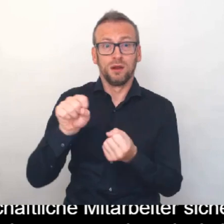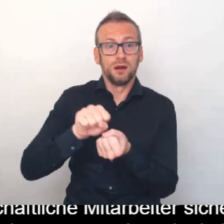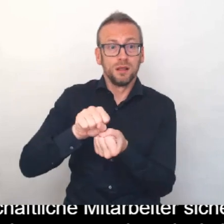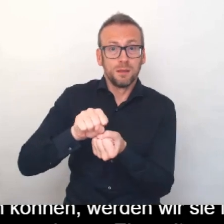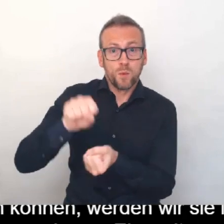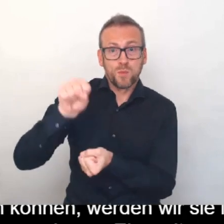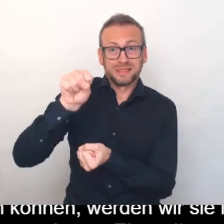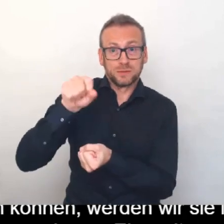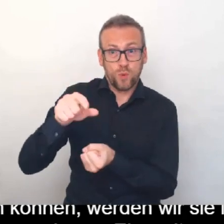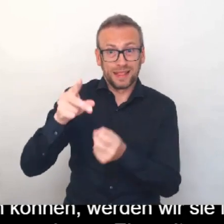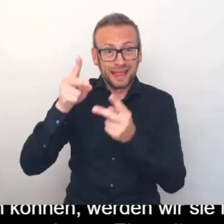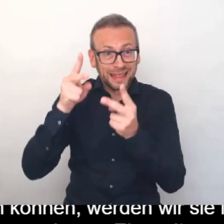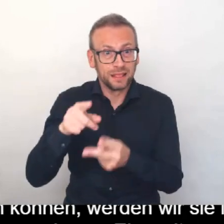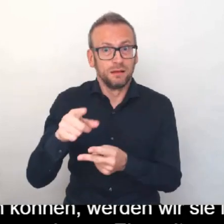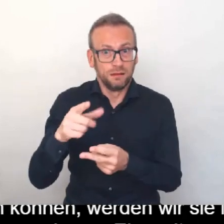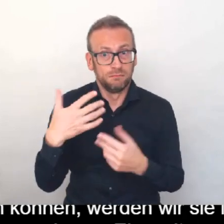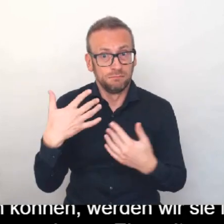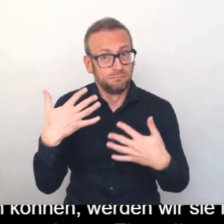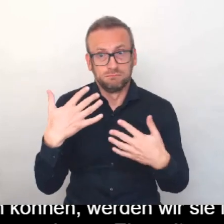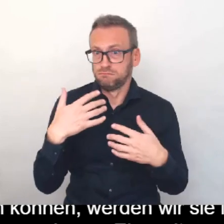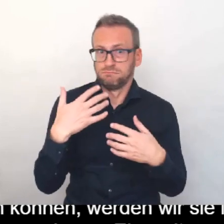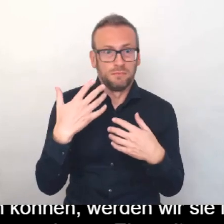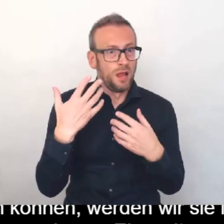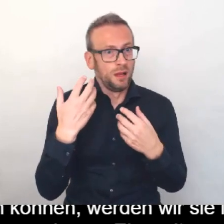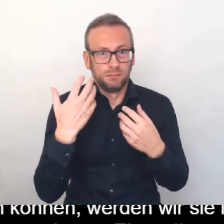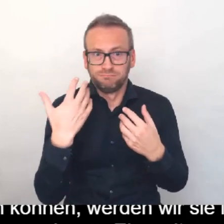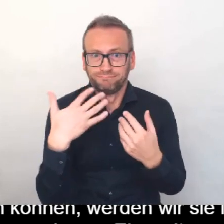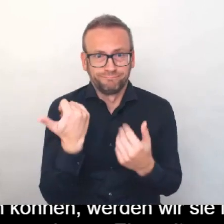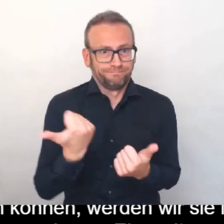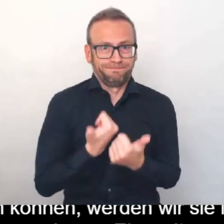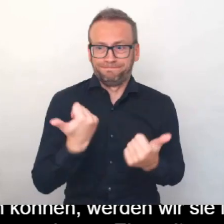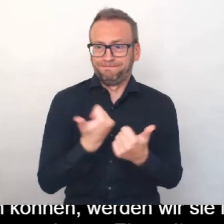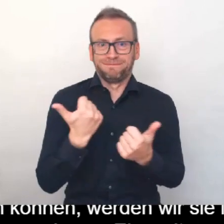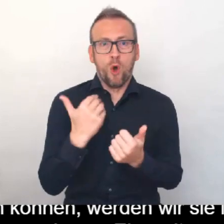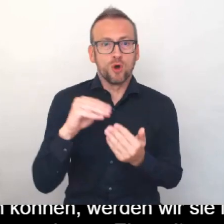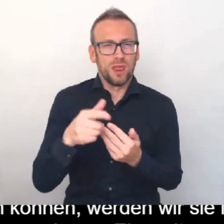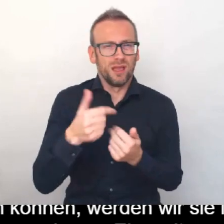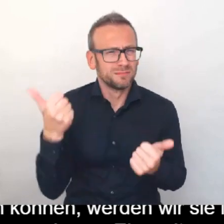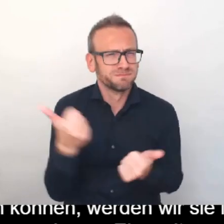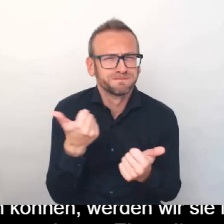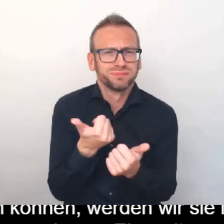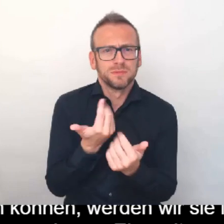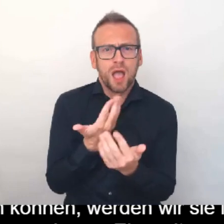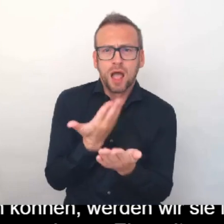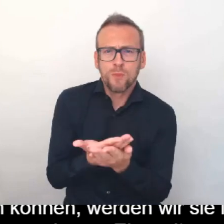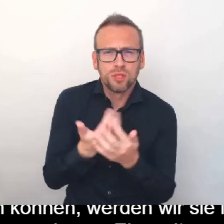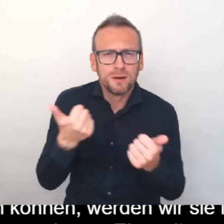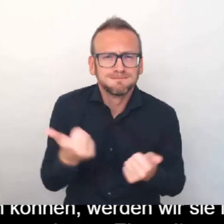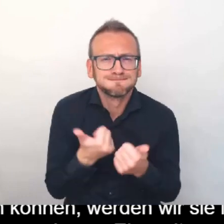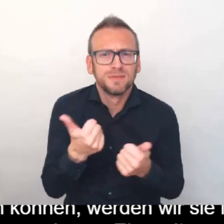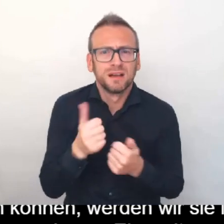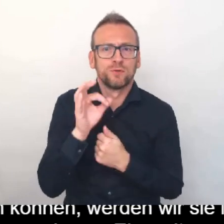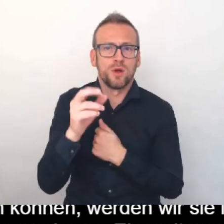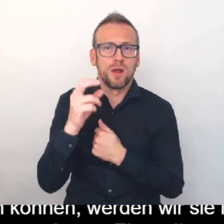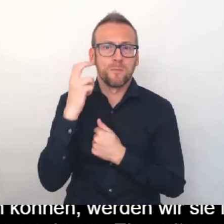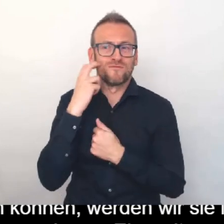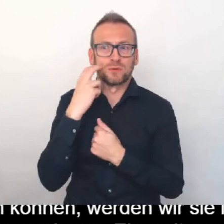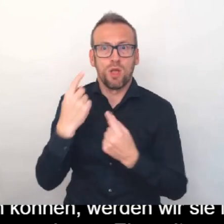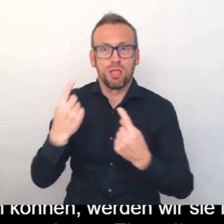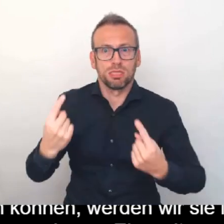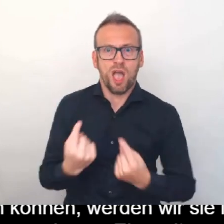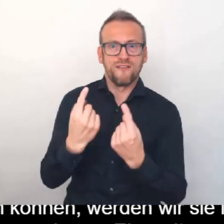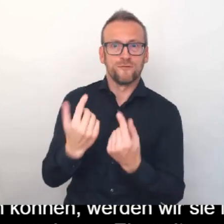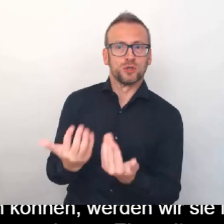berufspraktischen Bereich. Und dann später eine HAW-Professur übernehmen können. Also drei Karrierewege für